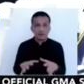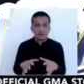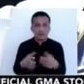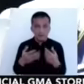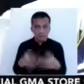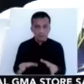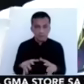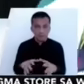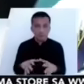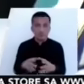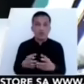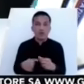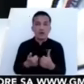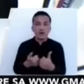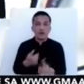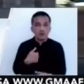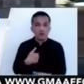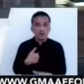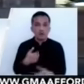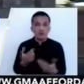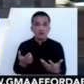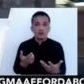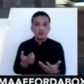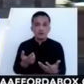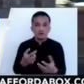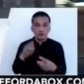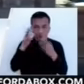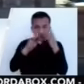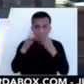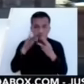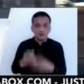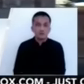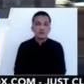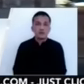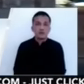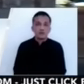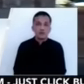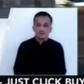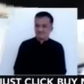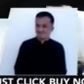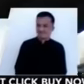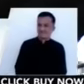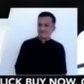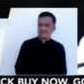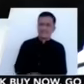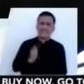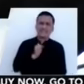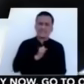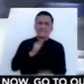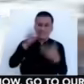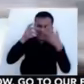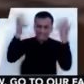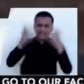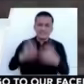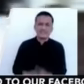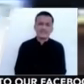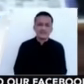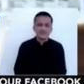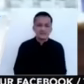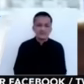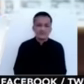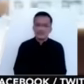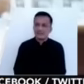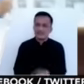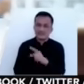session, paano po ako, yun lang, dun po ako nag-worry. Kaya ang mga senador, nainis. That answer is